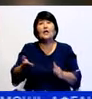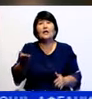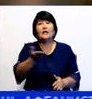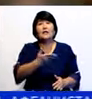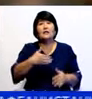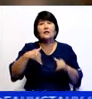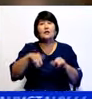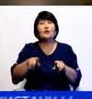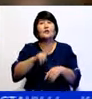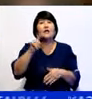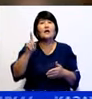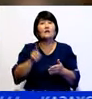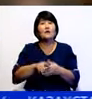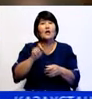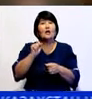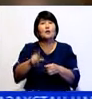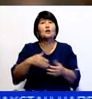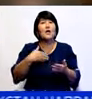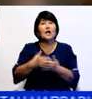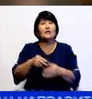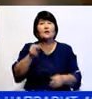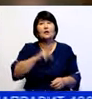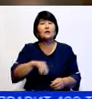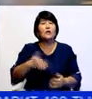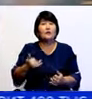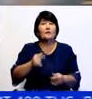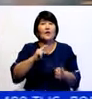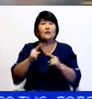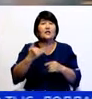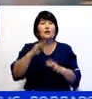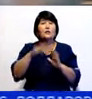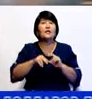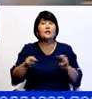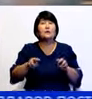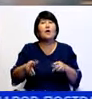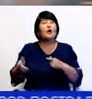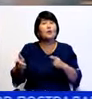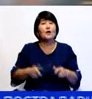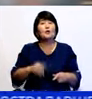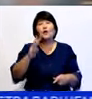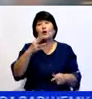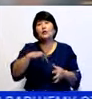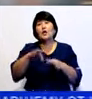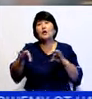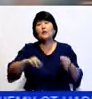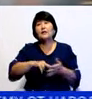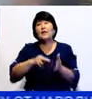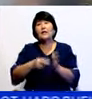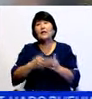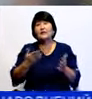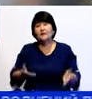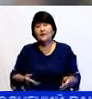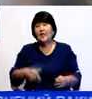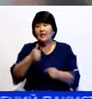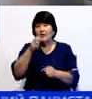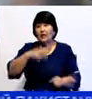региона водному вопросу. Поручено активизировать работу водного совета при правительстве, подготовить трехлетний проект развития водной отрасли.